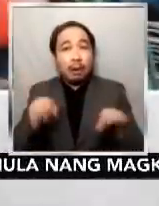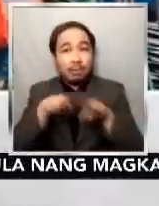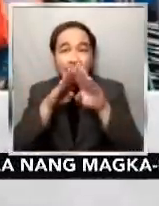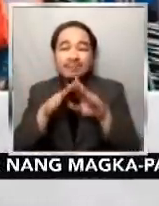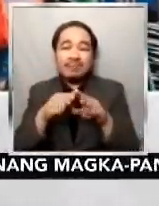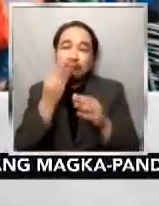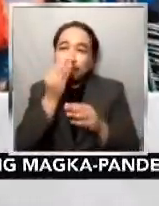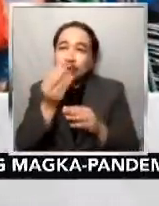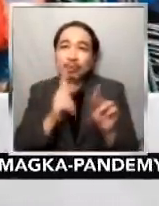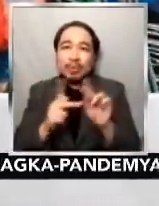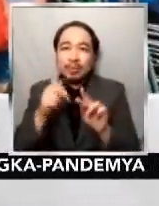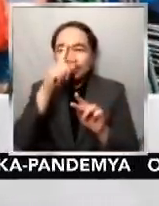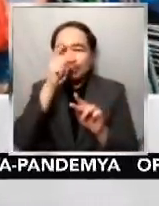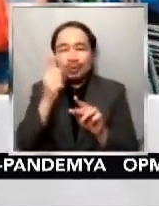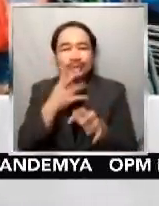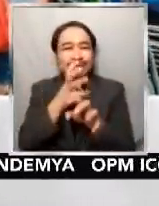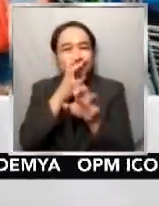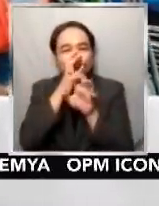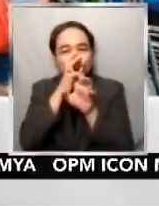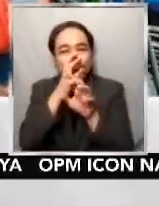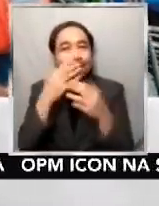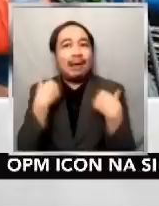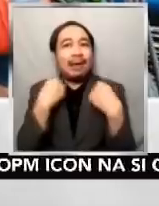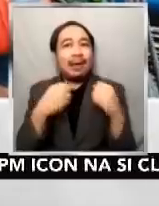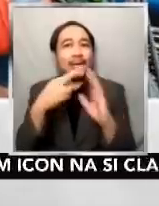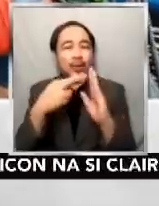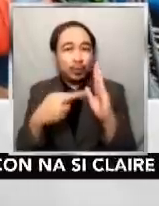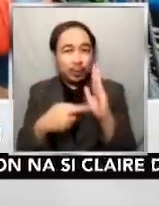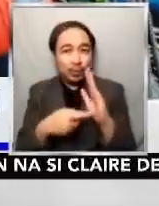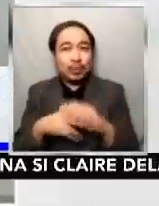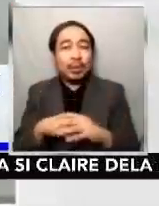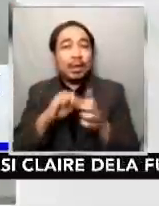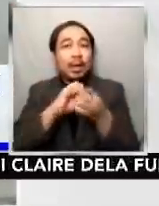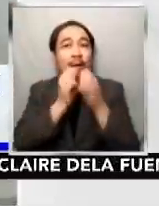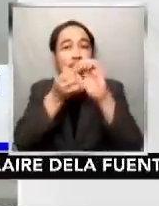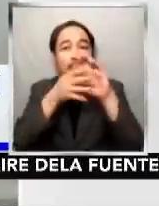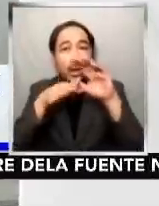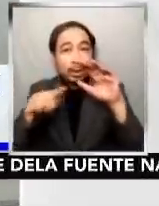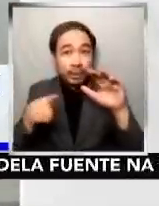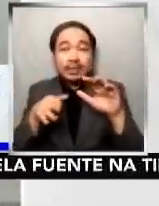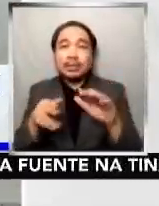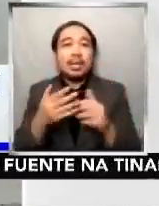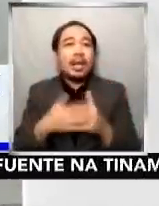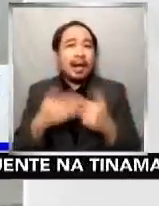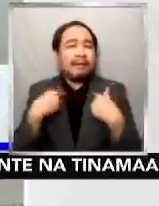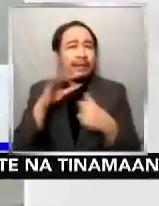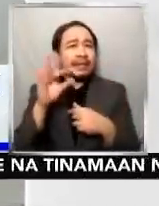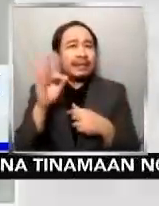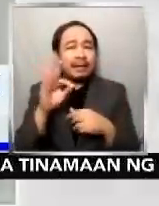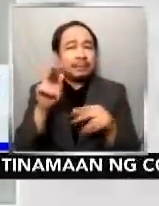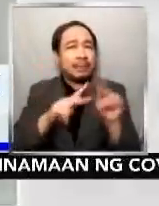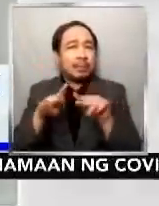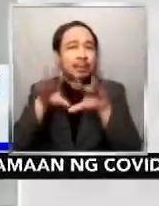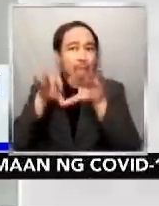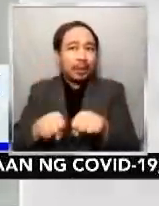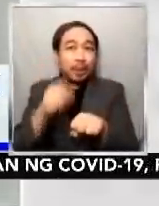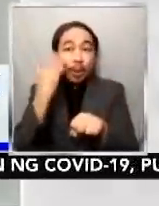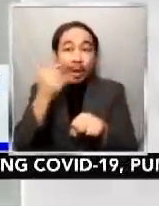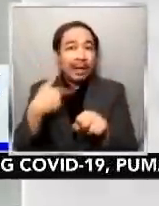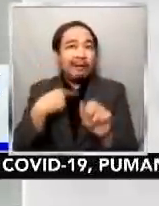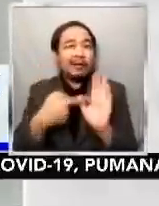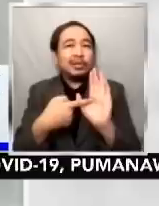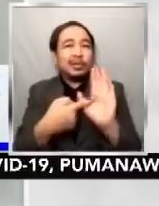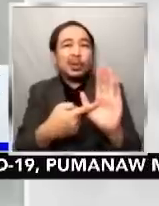protocol. Sa Catanduanes, 9 na pasahero ang hinuli na magpakita umano ng peking RT-PCR test result para makasakay sa barko